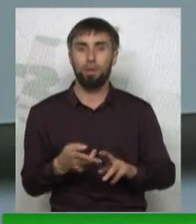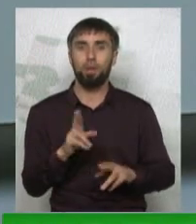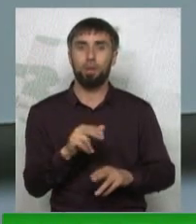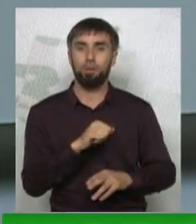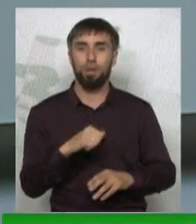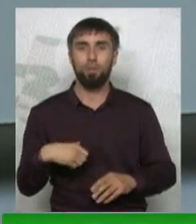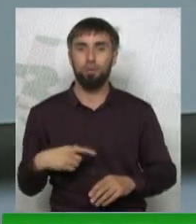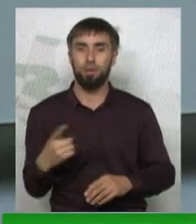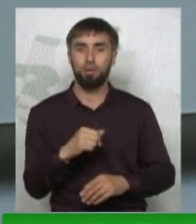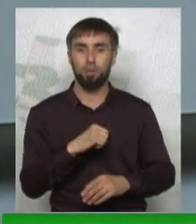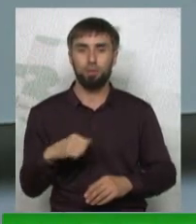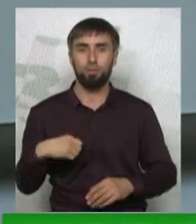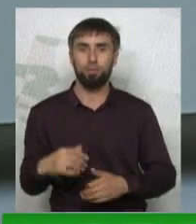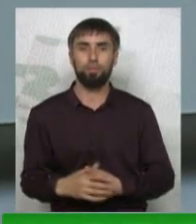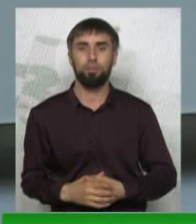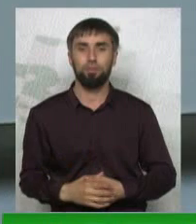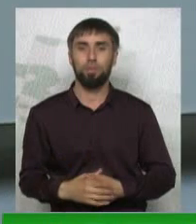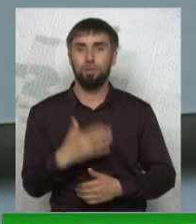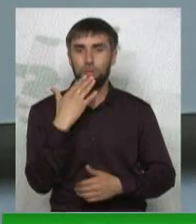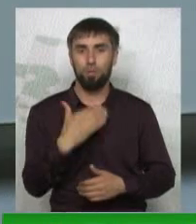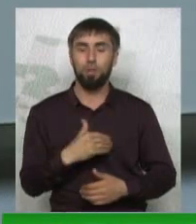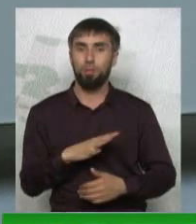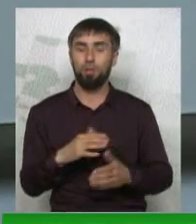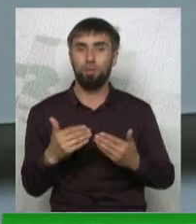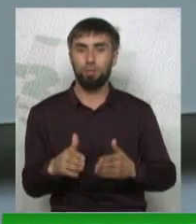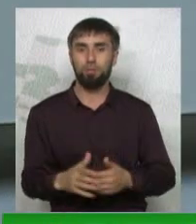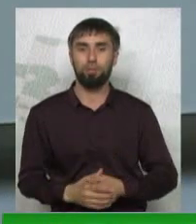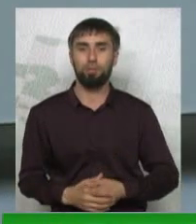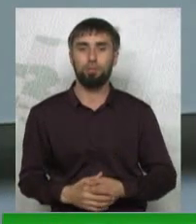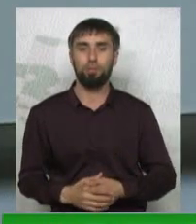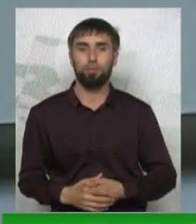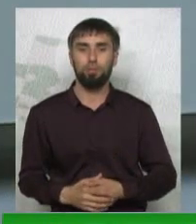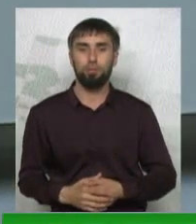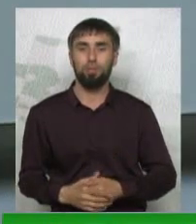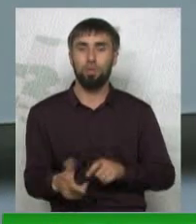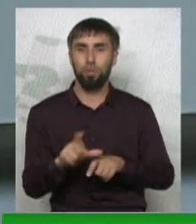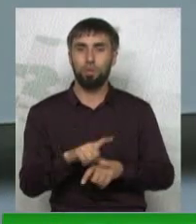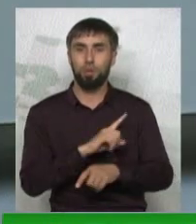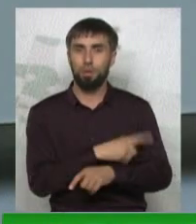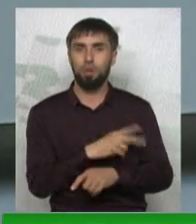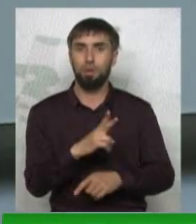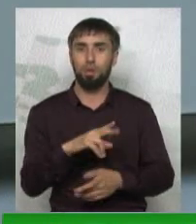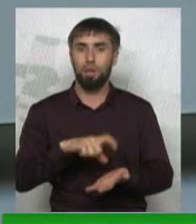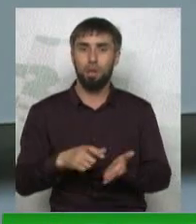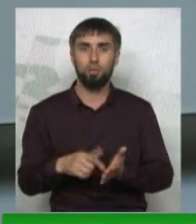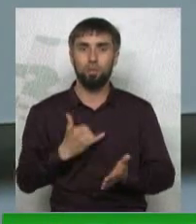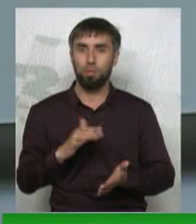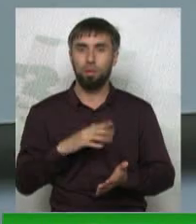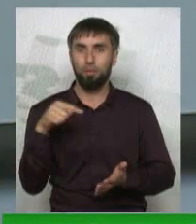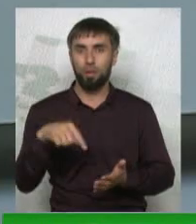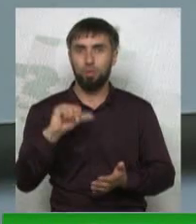самое первое, самый любимый выпуск. Очень сильный класс у меня был в том